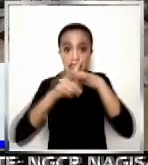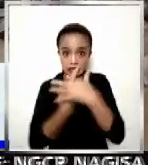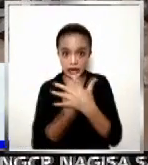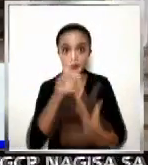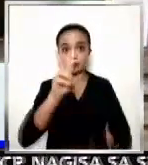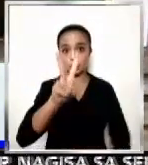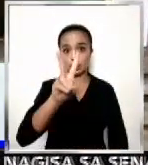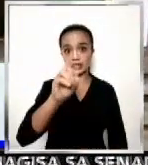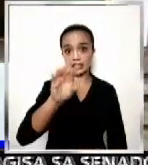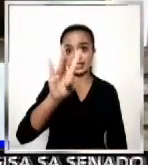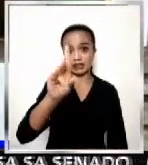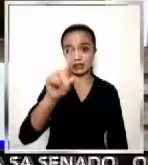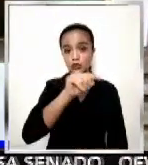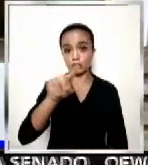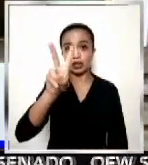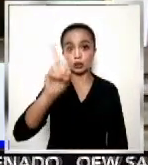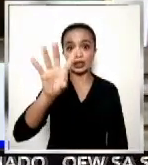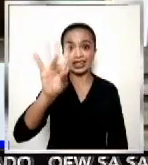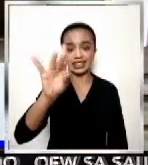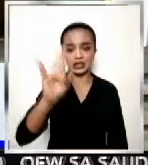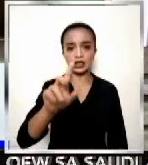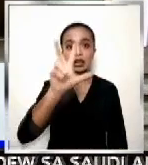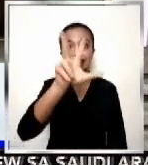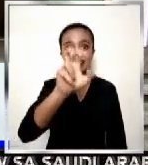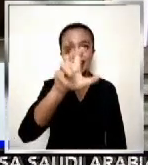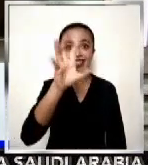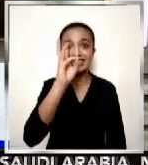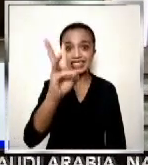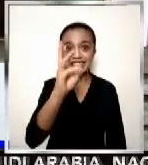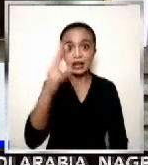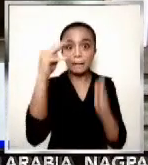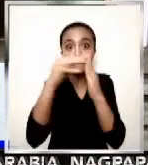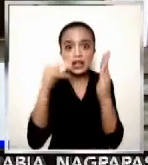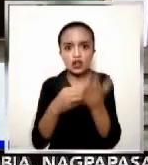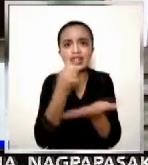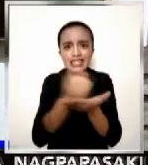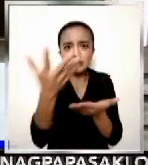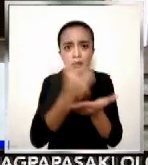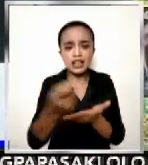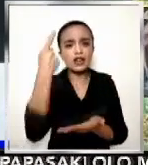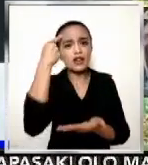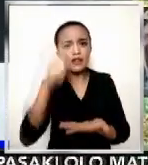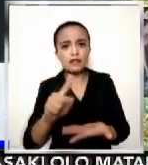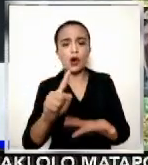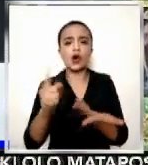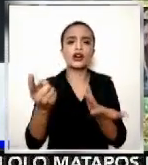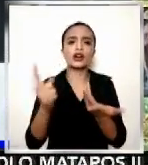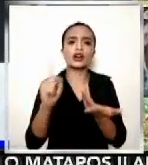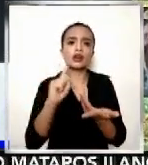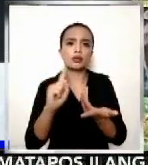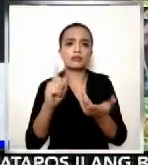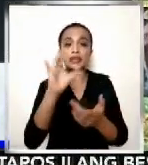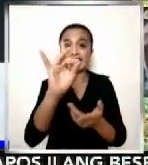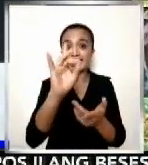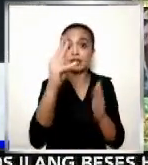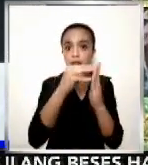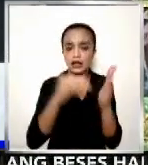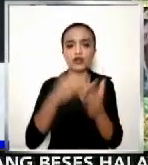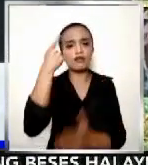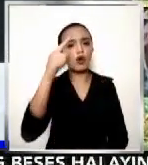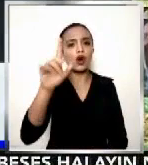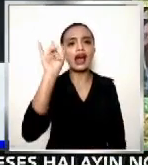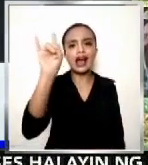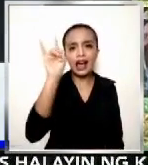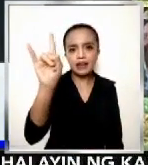360 million ang ginastos ng NGCP para sa entertainment, halos 80 million para sa advertising, at mahigit